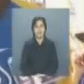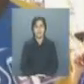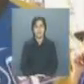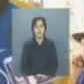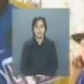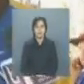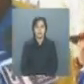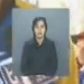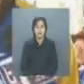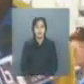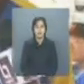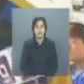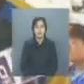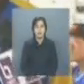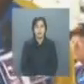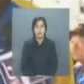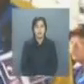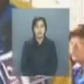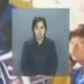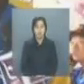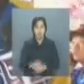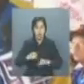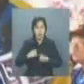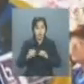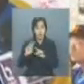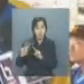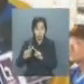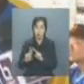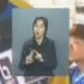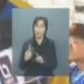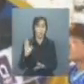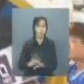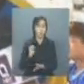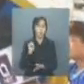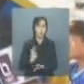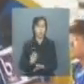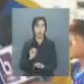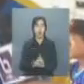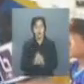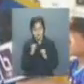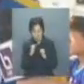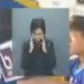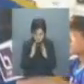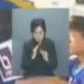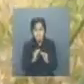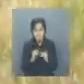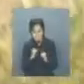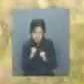น้องก็เขาถือเป็นเด็กที่แรงครับช่วงนี้แบบแรงขึ้นมาเร็วครับเป็นเด็กที่แบบว่ามีความตั้งใจสูงครับมีความมุ่งมั่